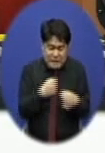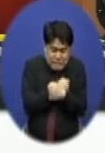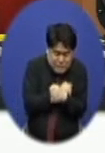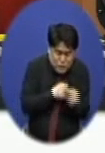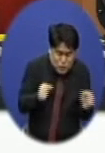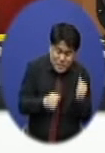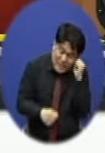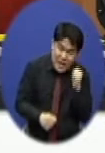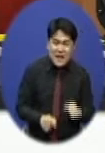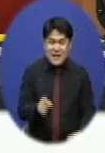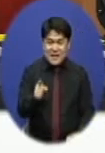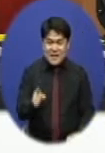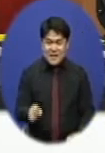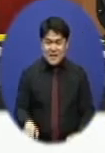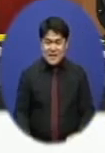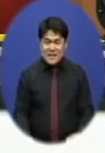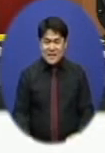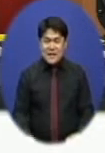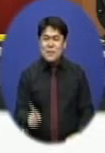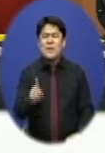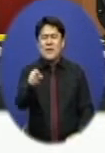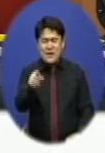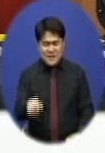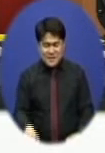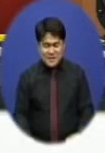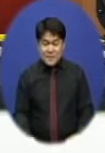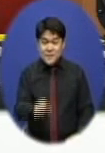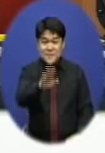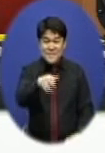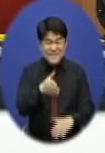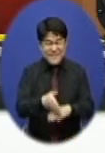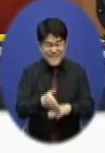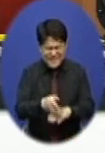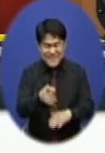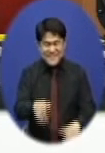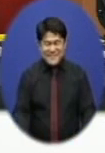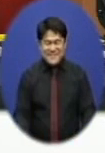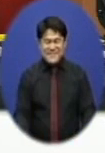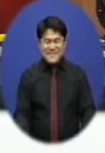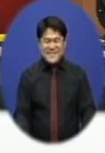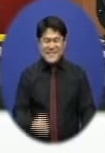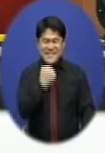있다. 범이 허지 몰라 개월째를 하냐. 그러저나 고맙기는 고맙다. 아들놈아.